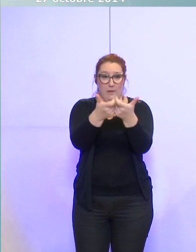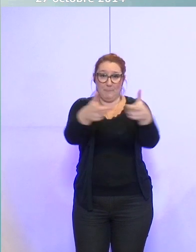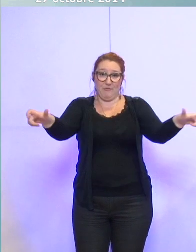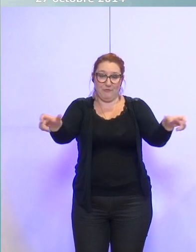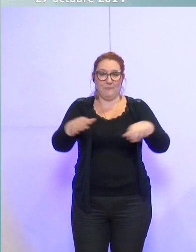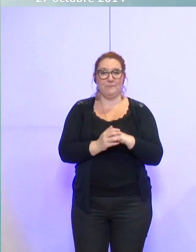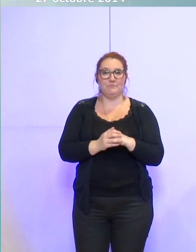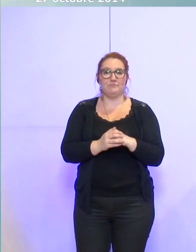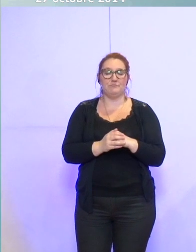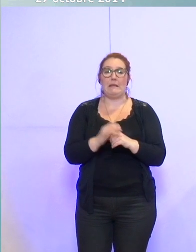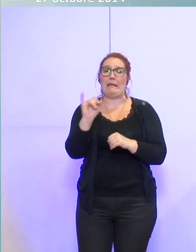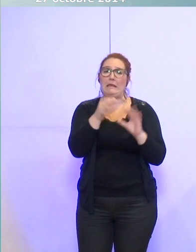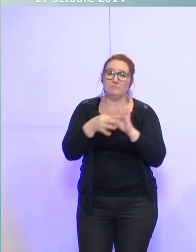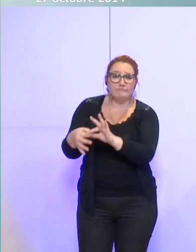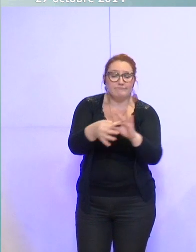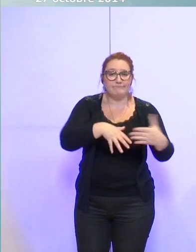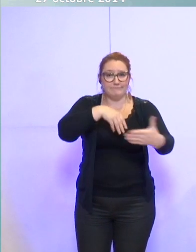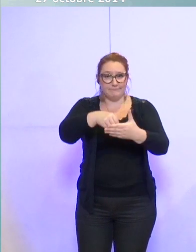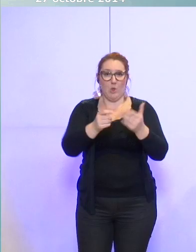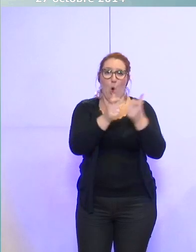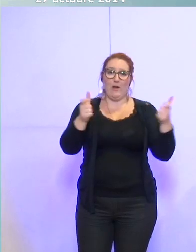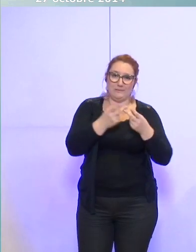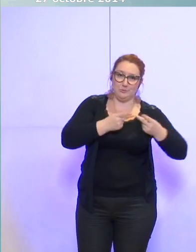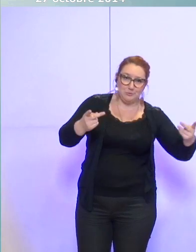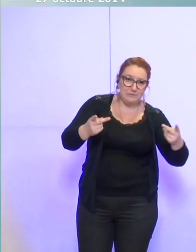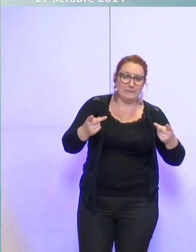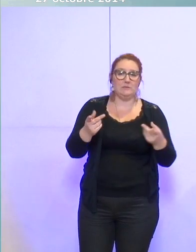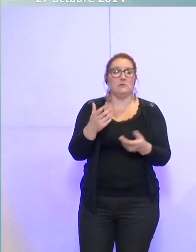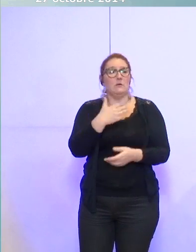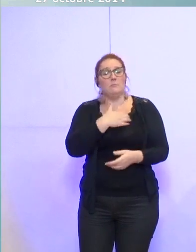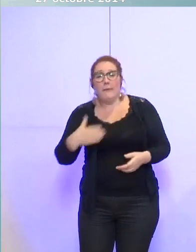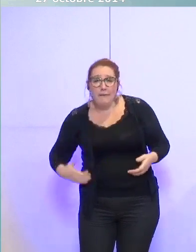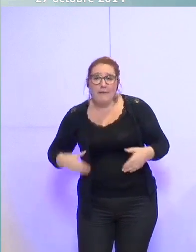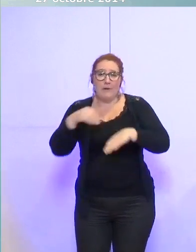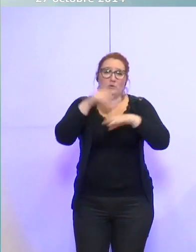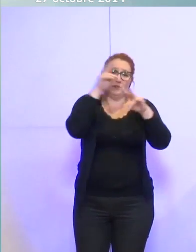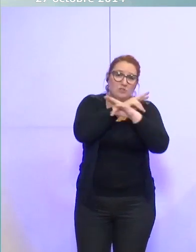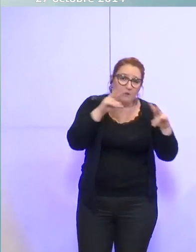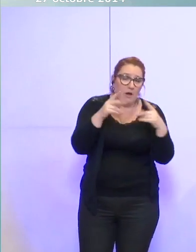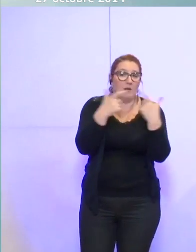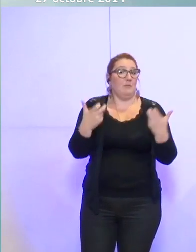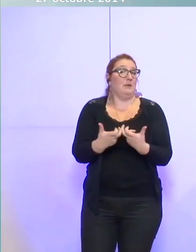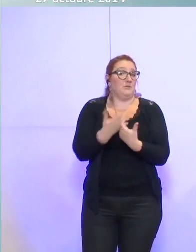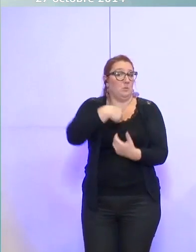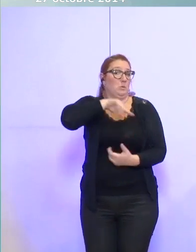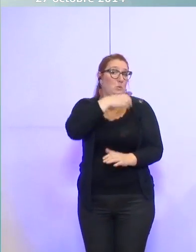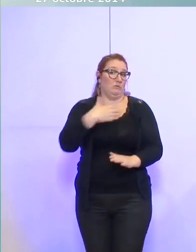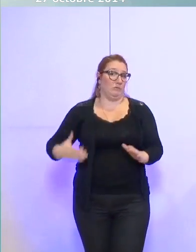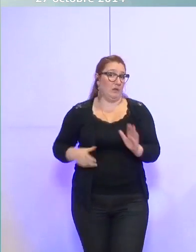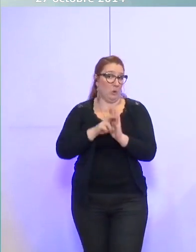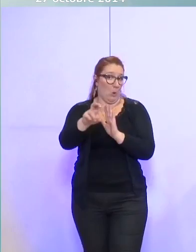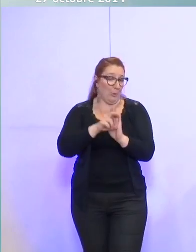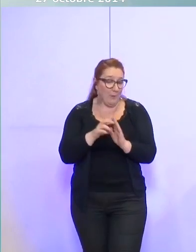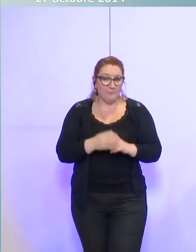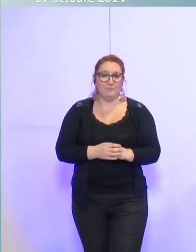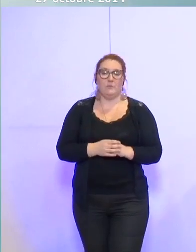à cette occasion. On a les organismes publics, les collectivités territoriales, donc la ville de Grenoble dans le cas qui nous occupe ce soir, le